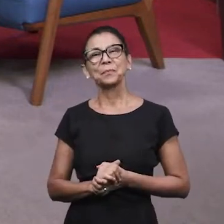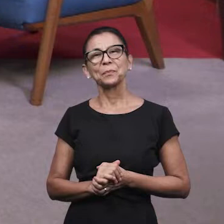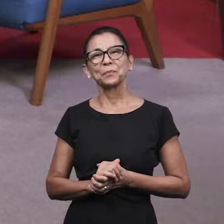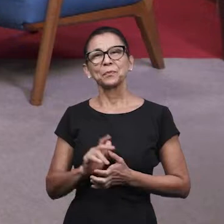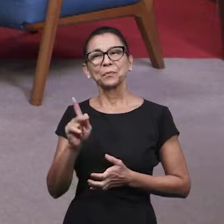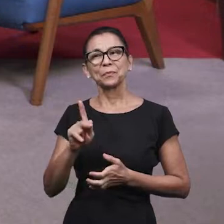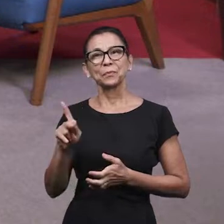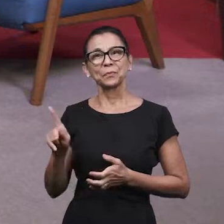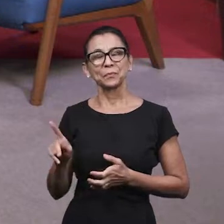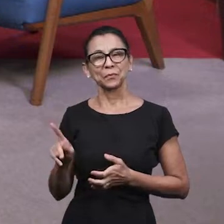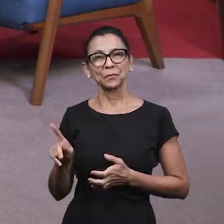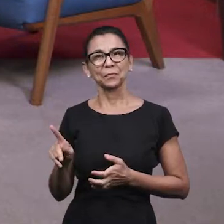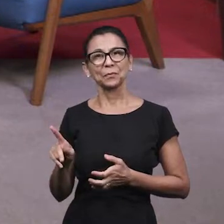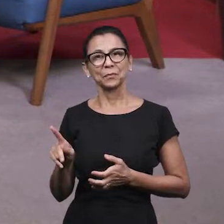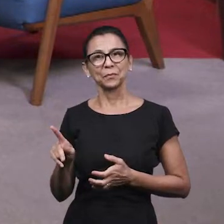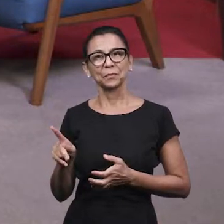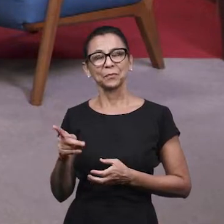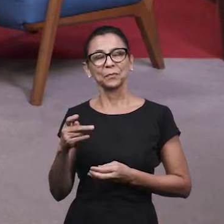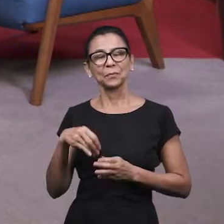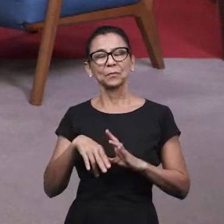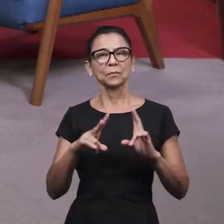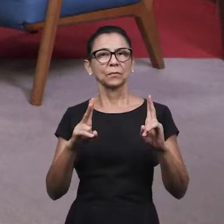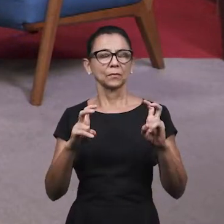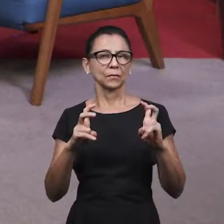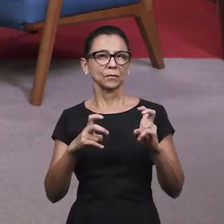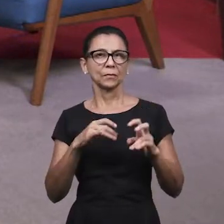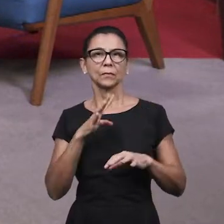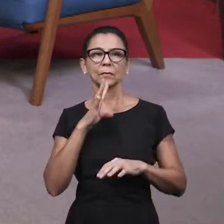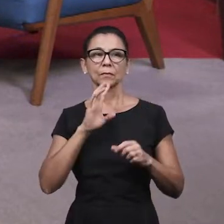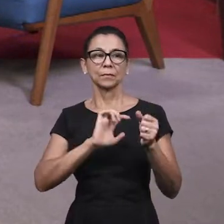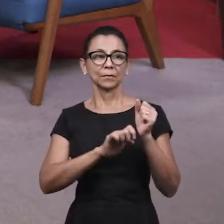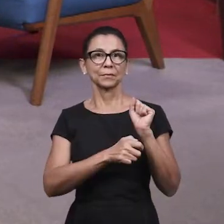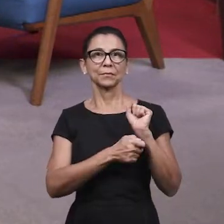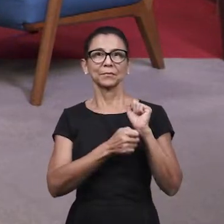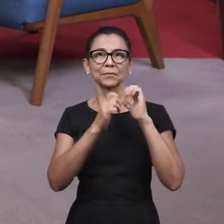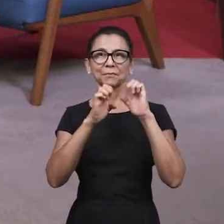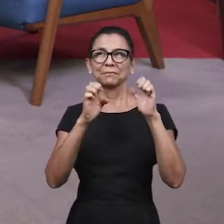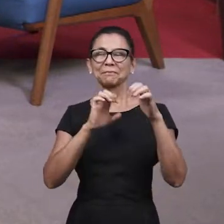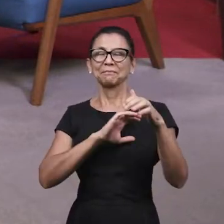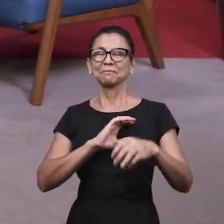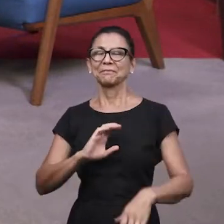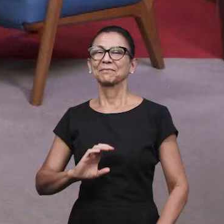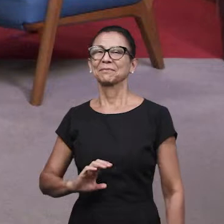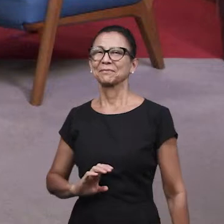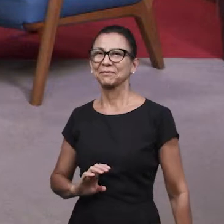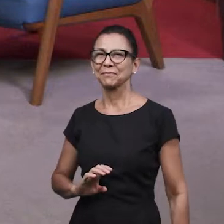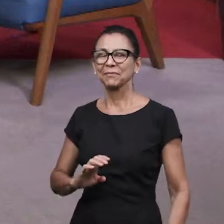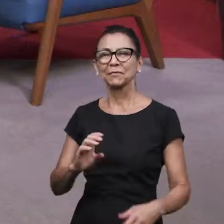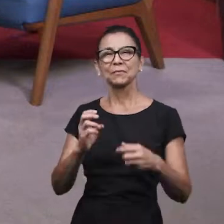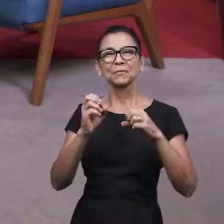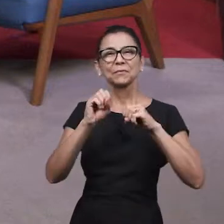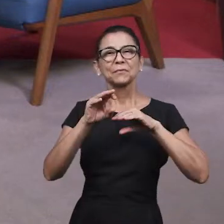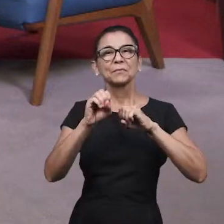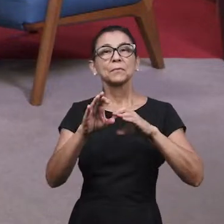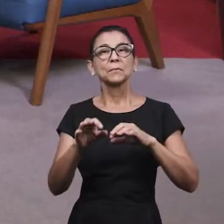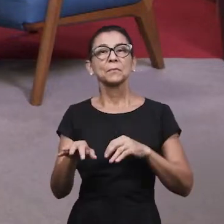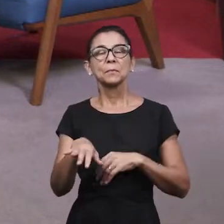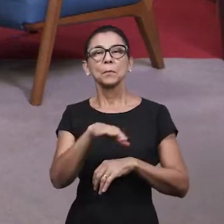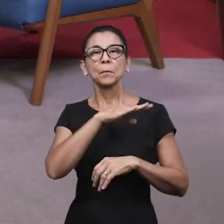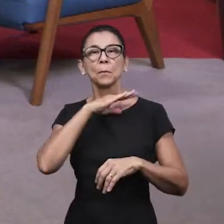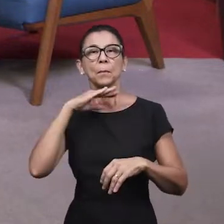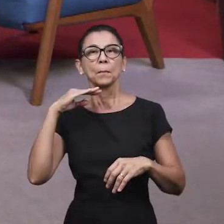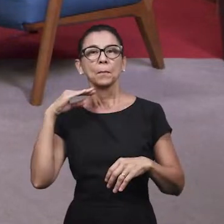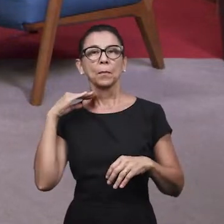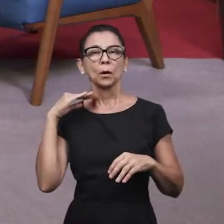enfants intermédiaires et adolescents, la professeure Evelyne Ataïdes, dans la thématique en connaissant le mystère de l'évangile de Christ, nous parlera sur la